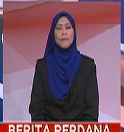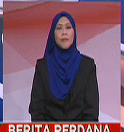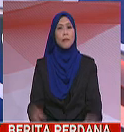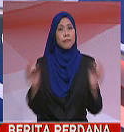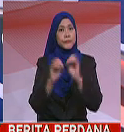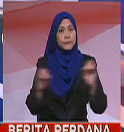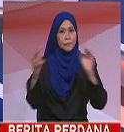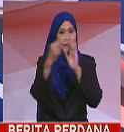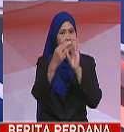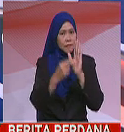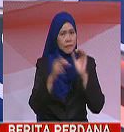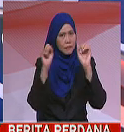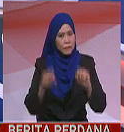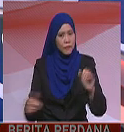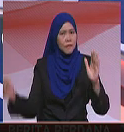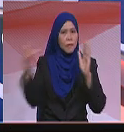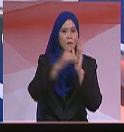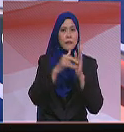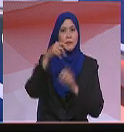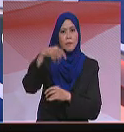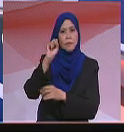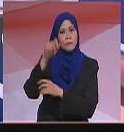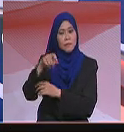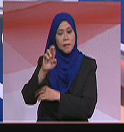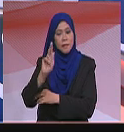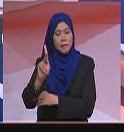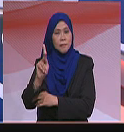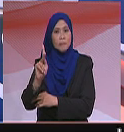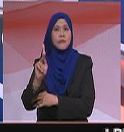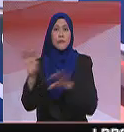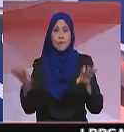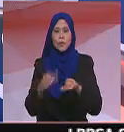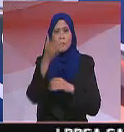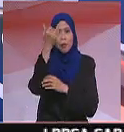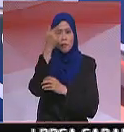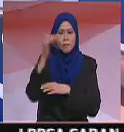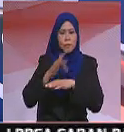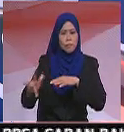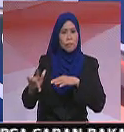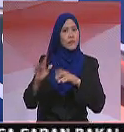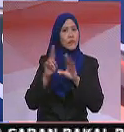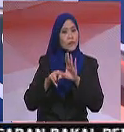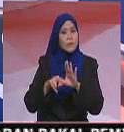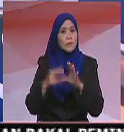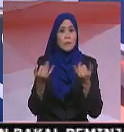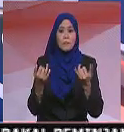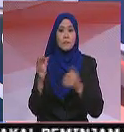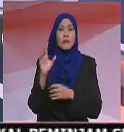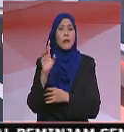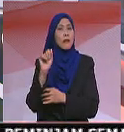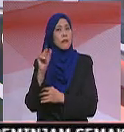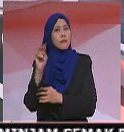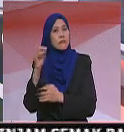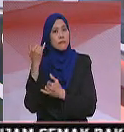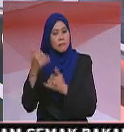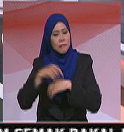Tiada undang-undang yang boleh menghalang pilihan raya kecil PRK diadakan berikutan kekosongan kerusi mana-mana Dewan Undangan Negeri dalam